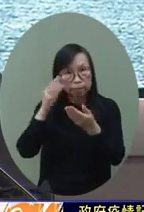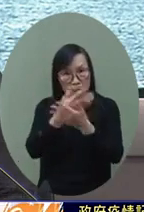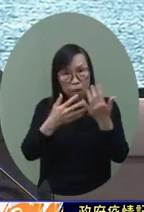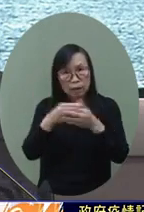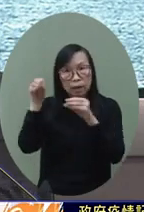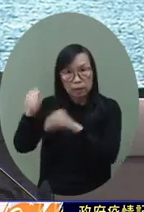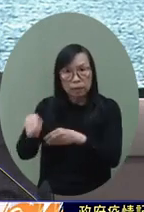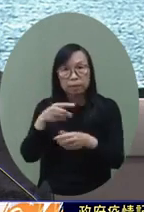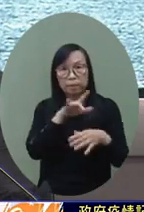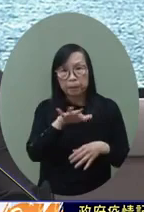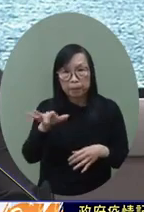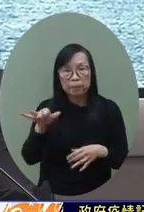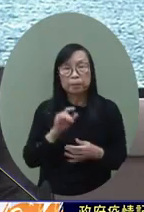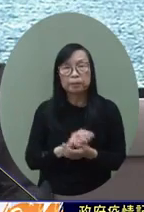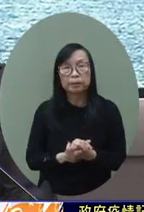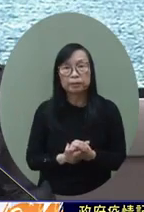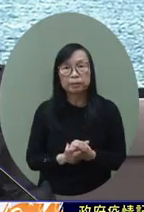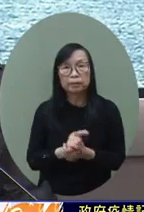是